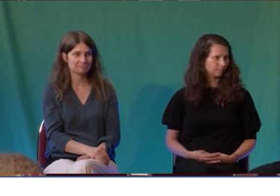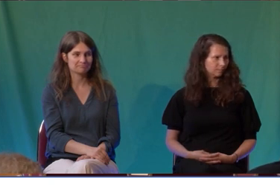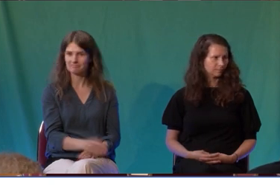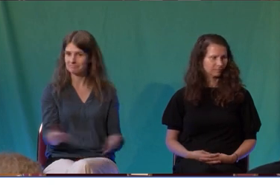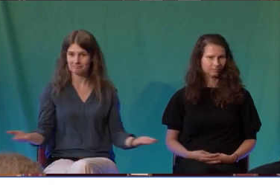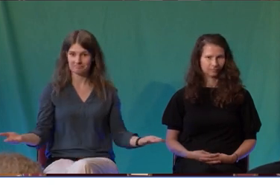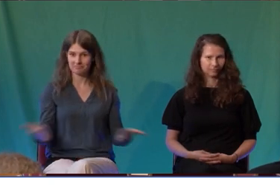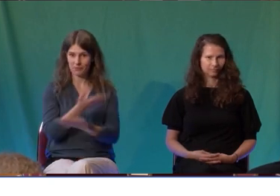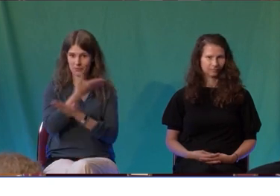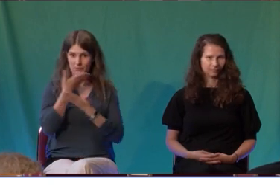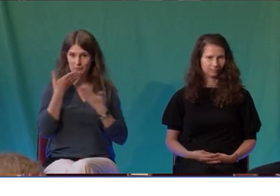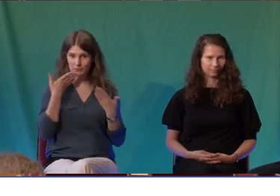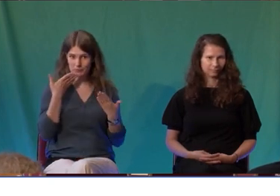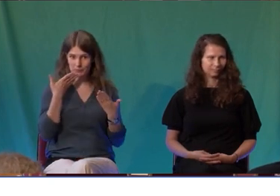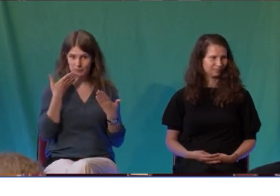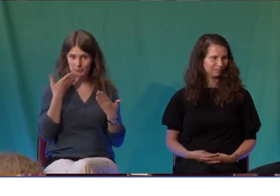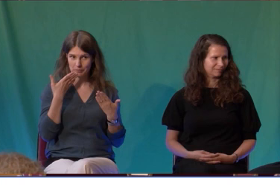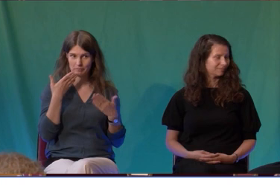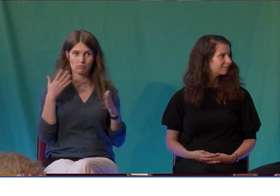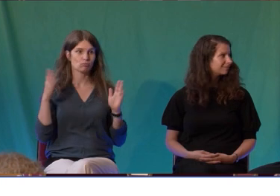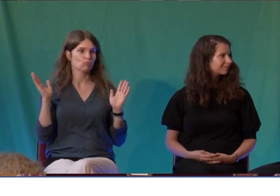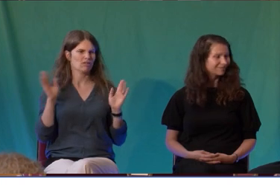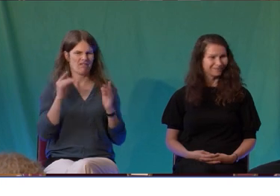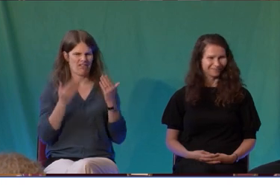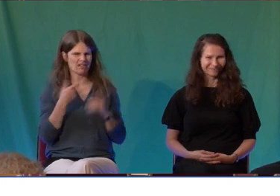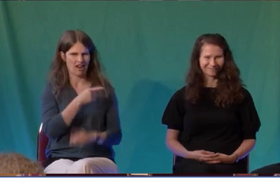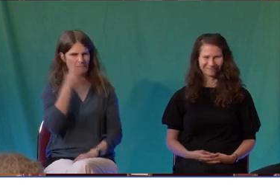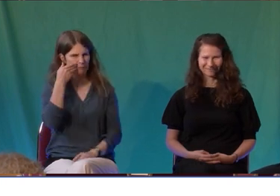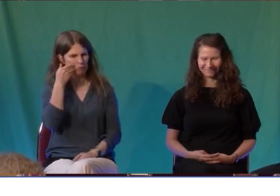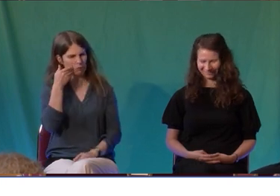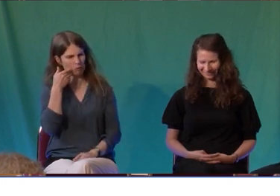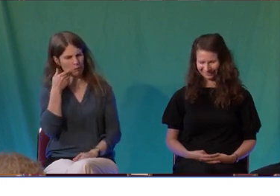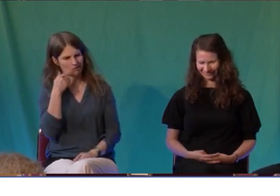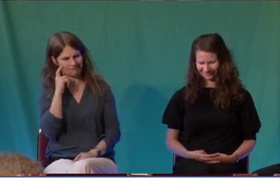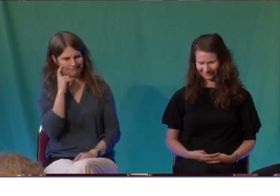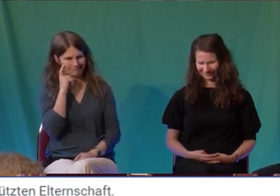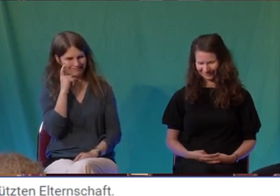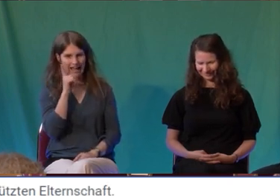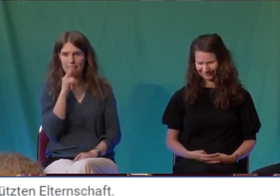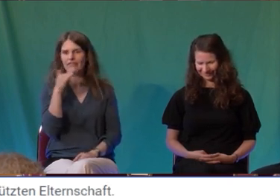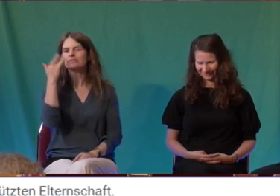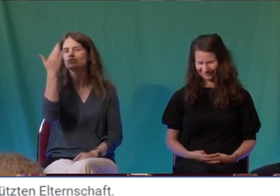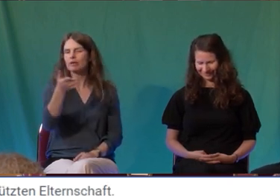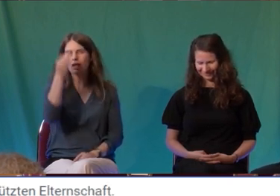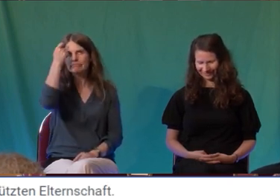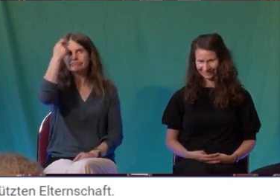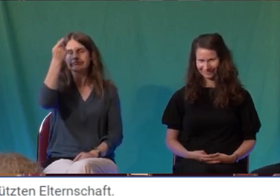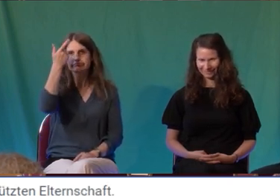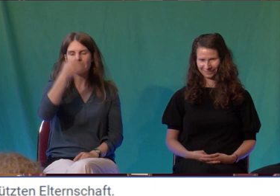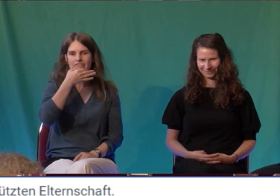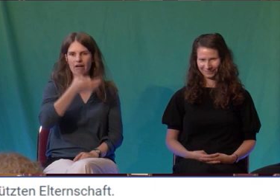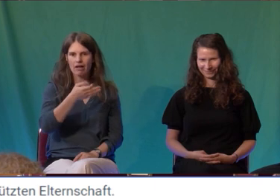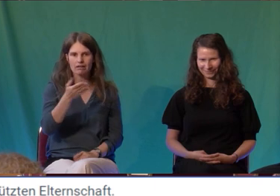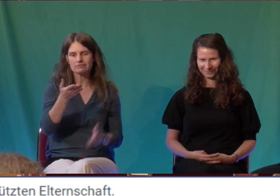hey das sieht nicht so aus vielleicht auch schon ein bisschen müde aber sicherlich stehen sie vielleicht ja auch noch für Fragen nach der Veranstaltung